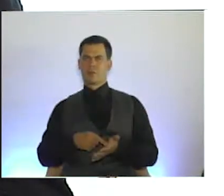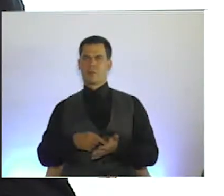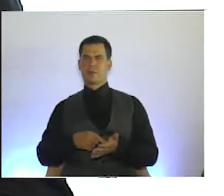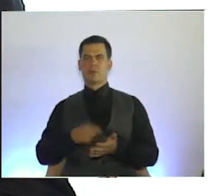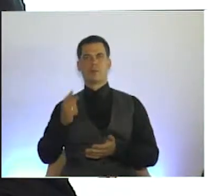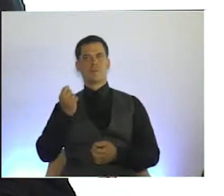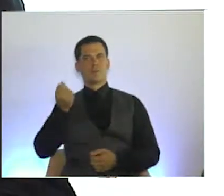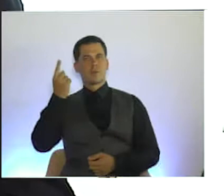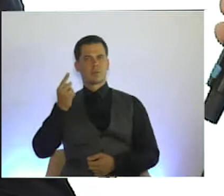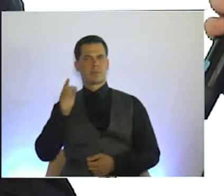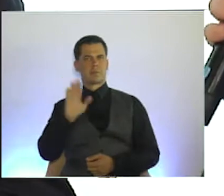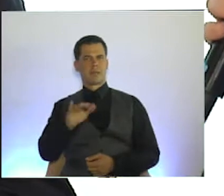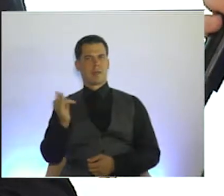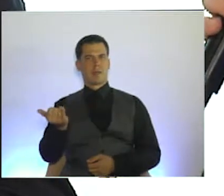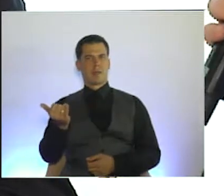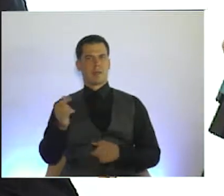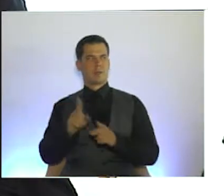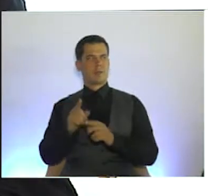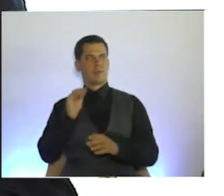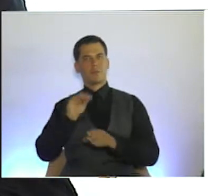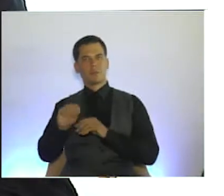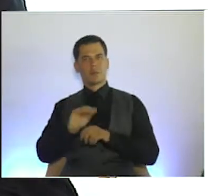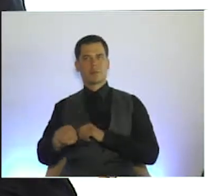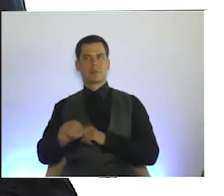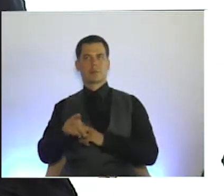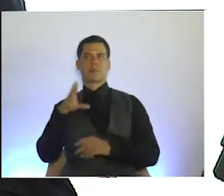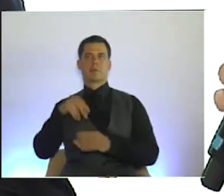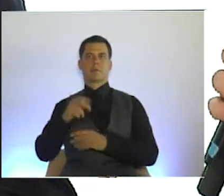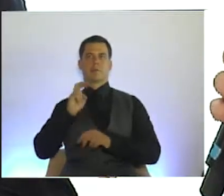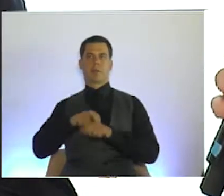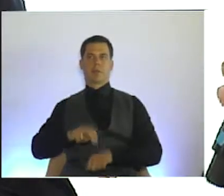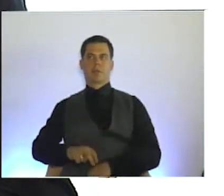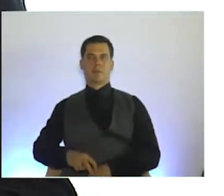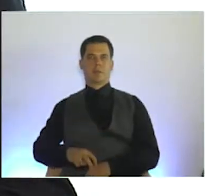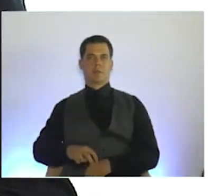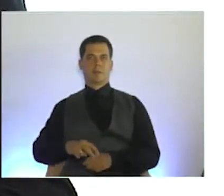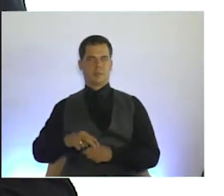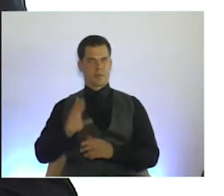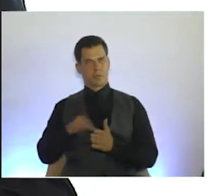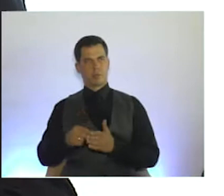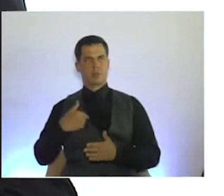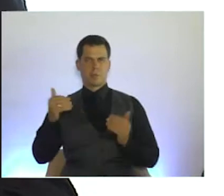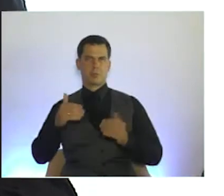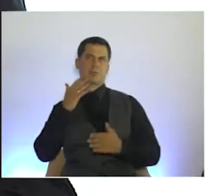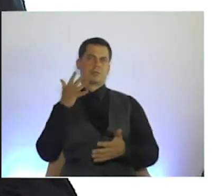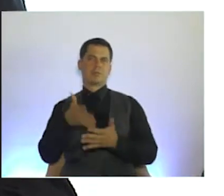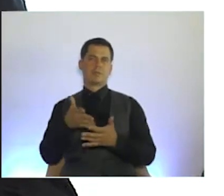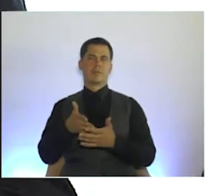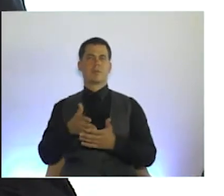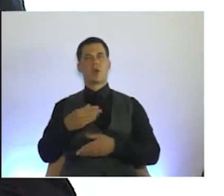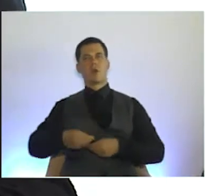taki bezbronny, dlatego że dzisiaj szkoły zawodowe szczególnie wypuszczają już absolwentów z dosyć dobrą